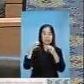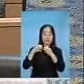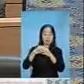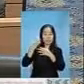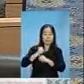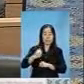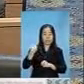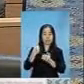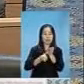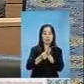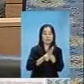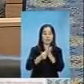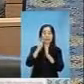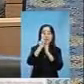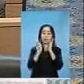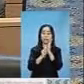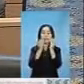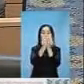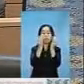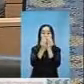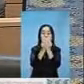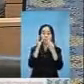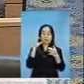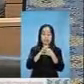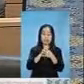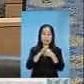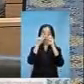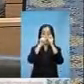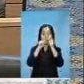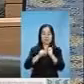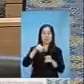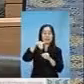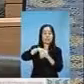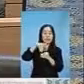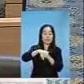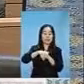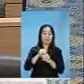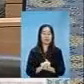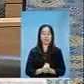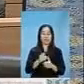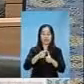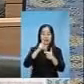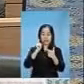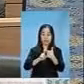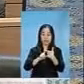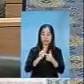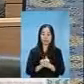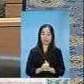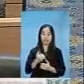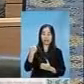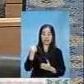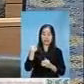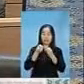ย์ว่ามีการแก้รัฐธรรมนูญเกี่ยวกับเรื่องของเขตเลือกตั้งและท่านได้พูดว่ามี